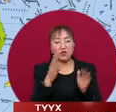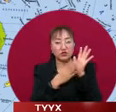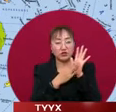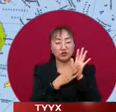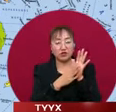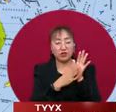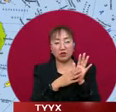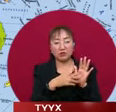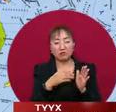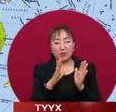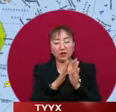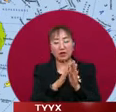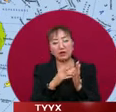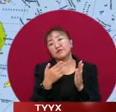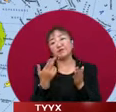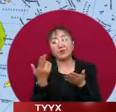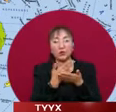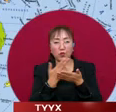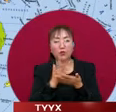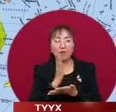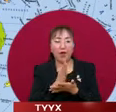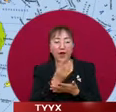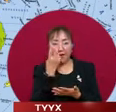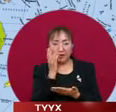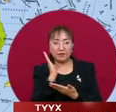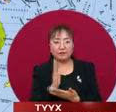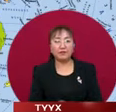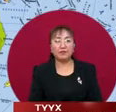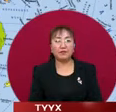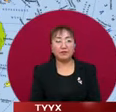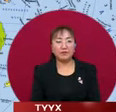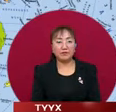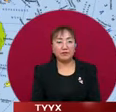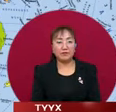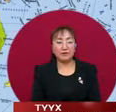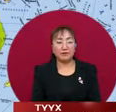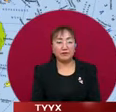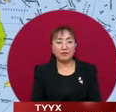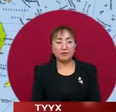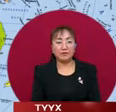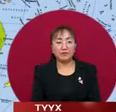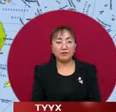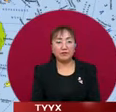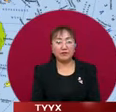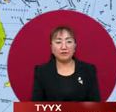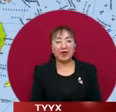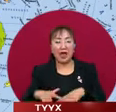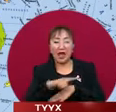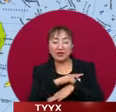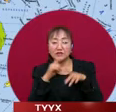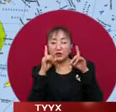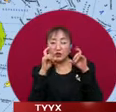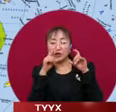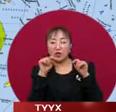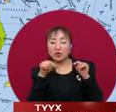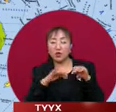ойлгомжтойгоор зурсан байгаа газрын зураг дээр анзаарч байгаа байх тийм ээ хүмүүстээ. За ингээ газрын зураг дээр эдгээр